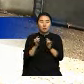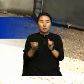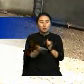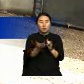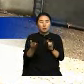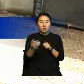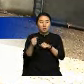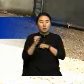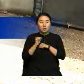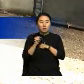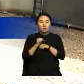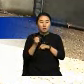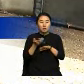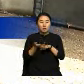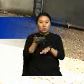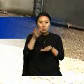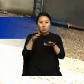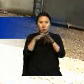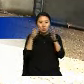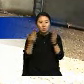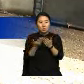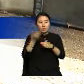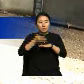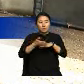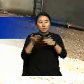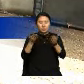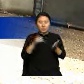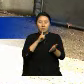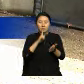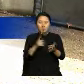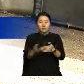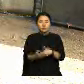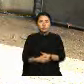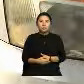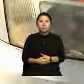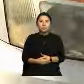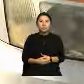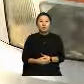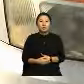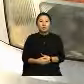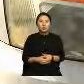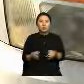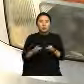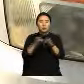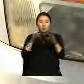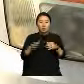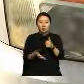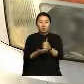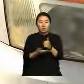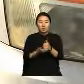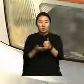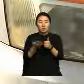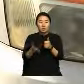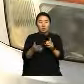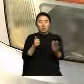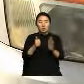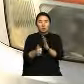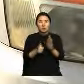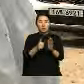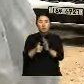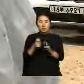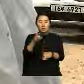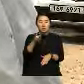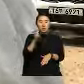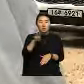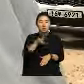여러분들과 그리고 군경 모두에게 함께 감사의 말씀을 드리겠습니다. 그동안 격려 차원에서 현장을 방문하던